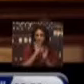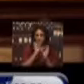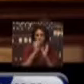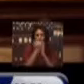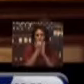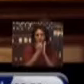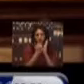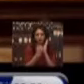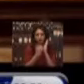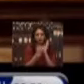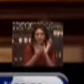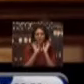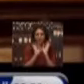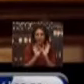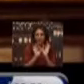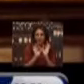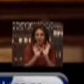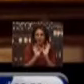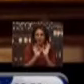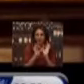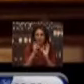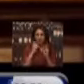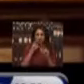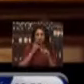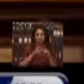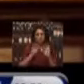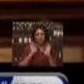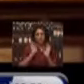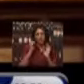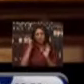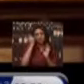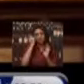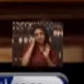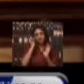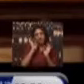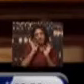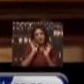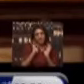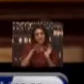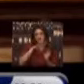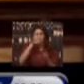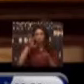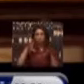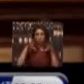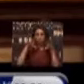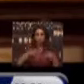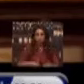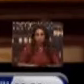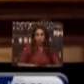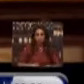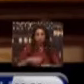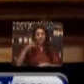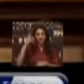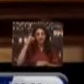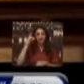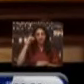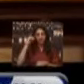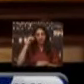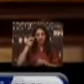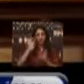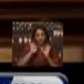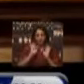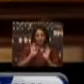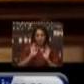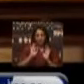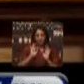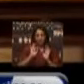توجه عشان خاطر تقلب المزاج الموجود لدى المستعمر الإسرائيلي